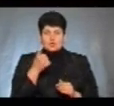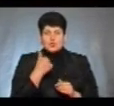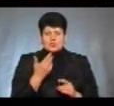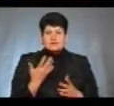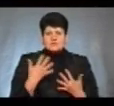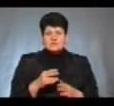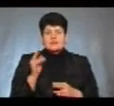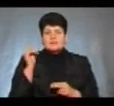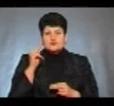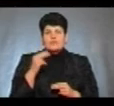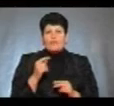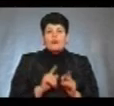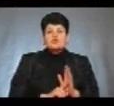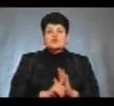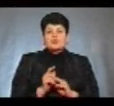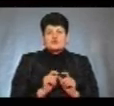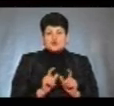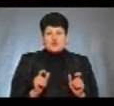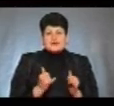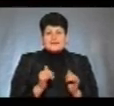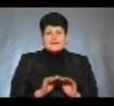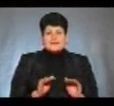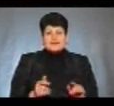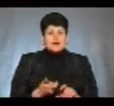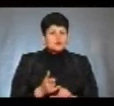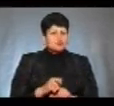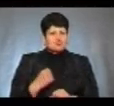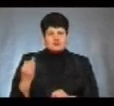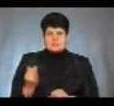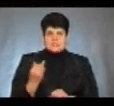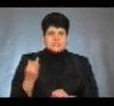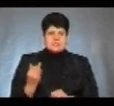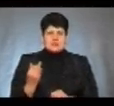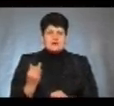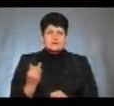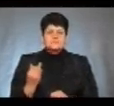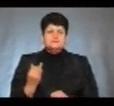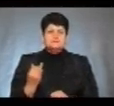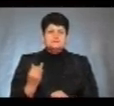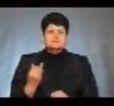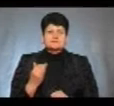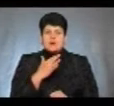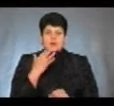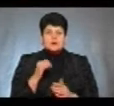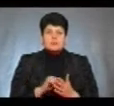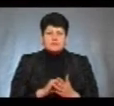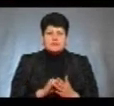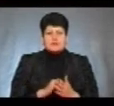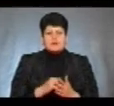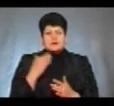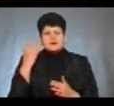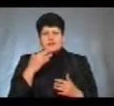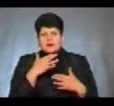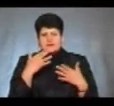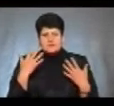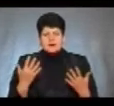вже в початковій школі, і для дітей дуже цікаво, і багато матеріалу, ідей без